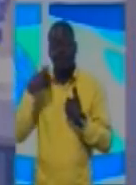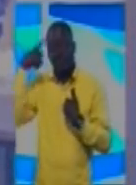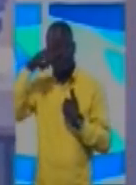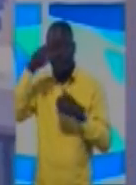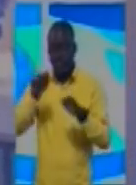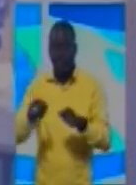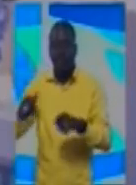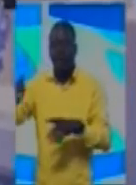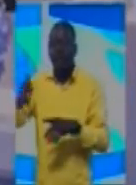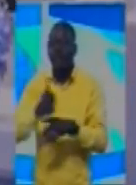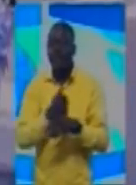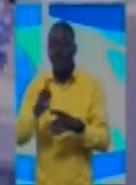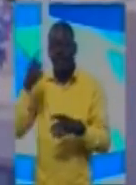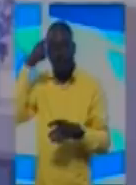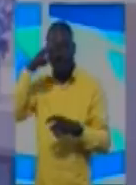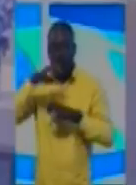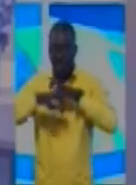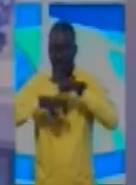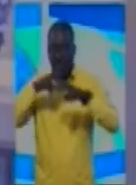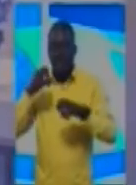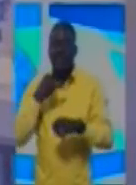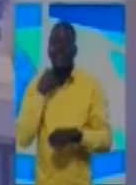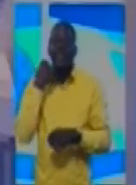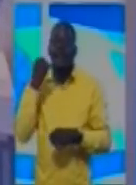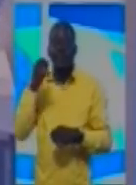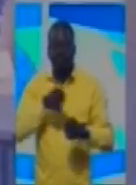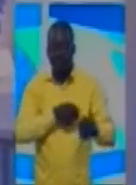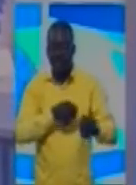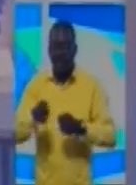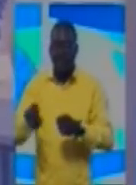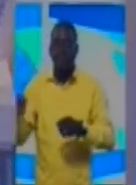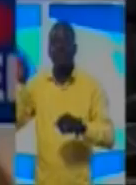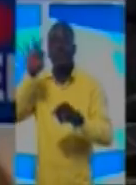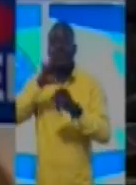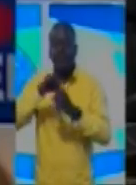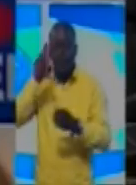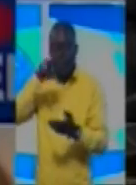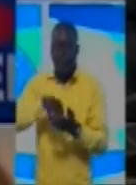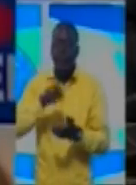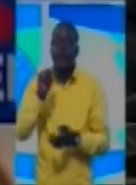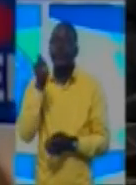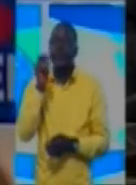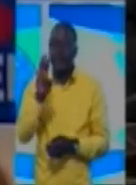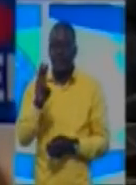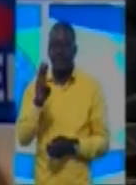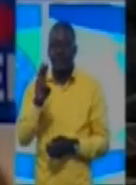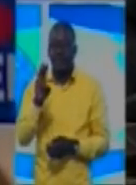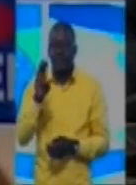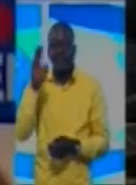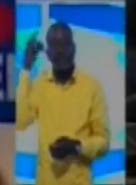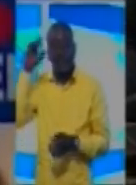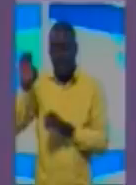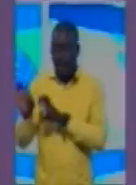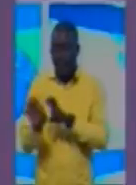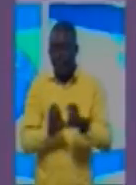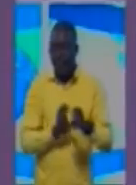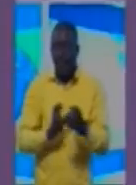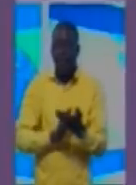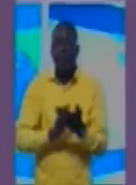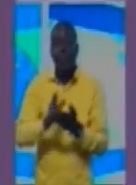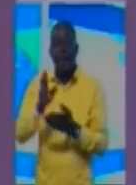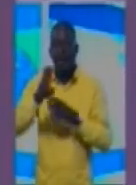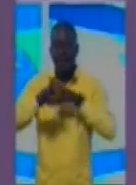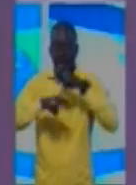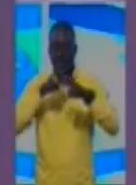fait d'ailleurs écho à l'enquête sur l'ingérence russe lors de la campagne présidentielle de 2016. Ces révélations ont été faites mi-août par un lanceur